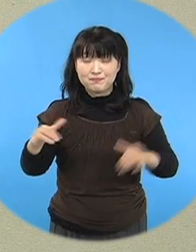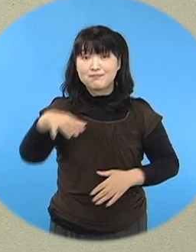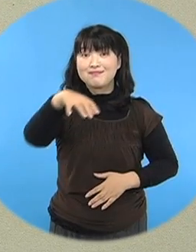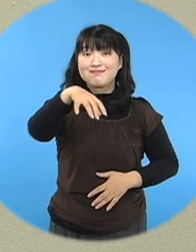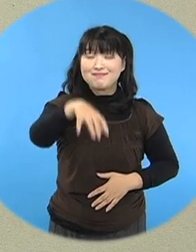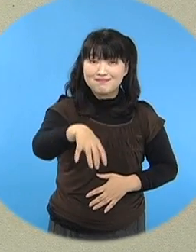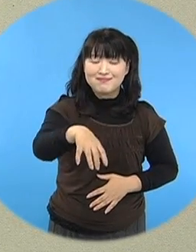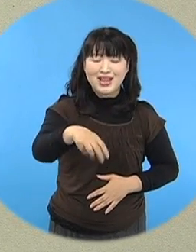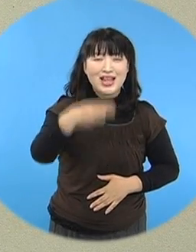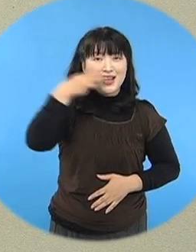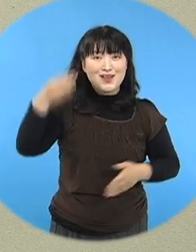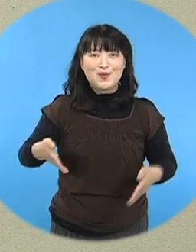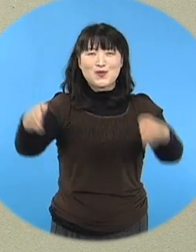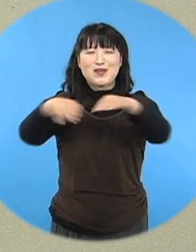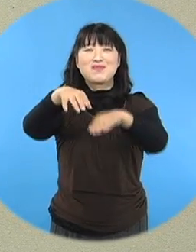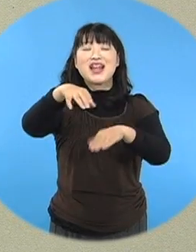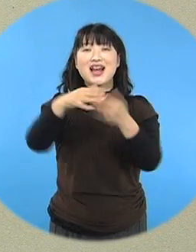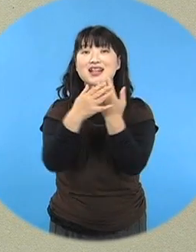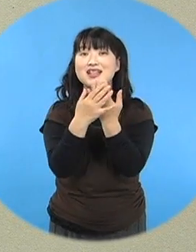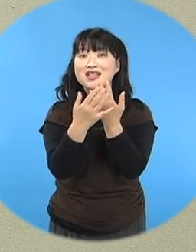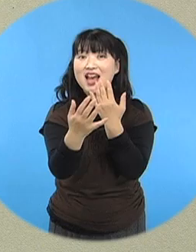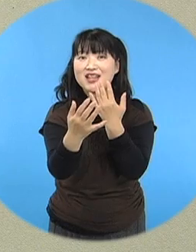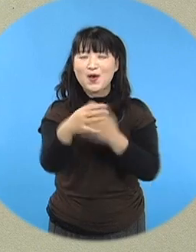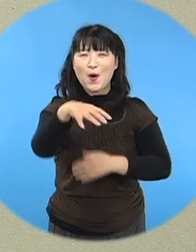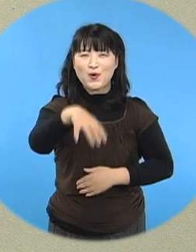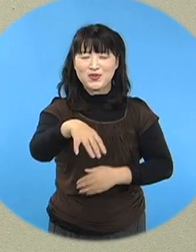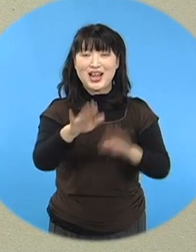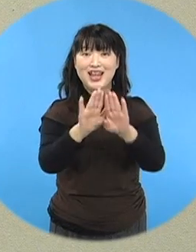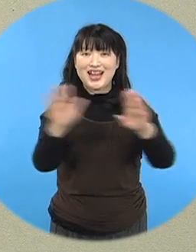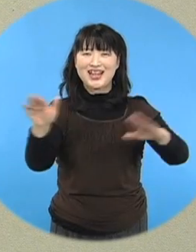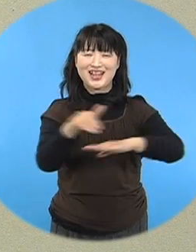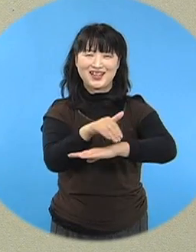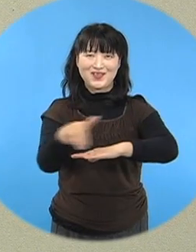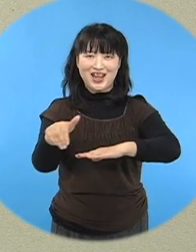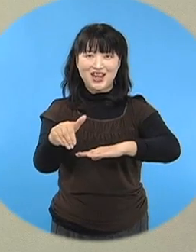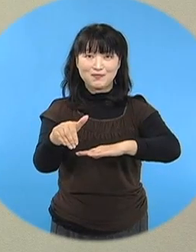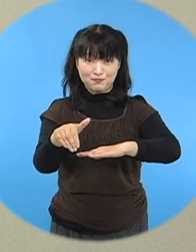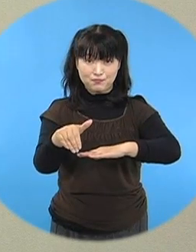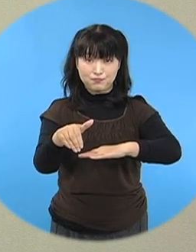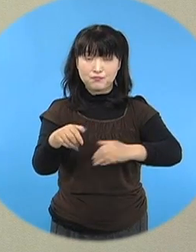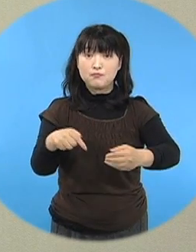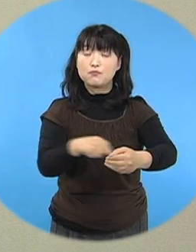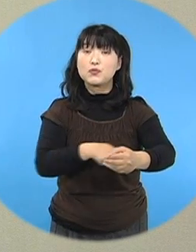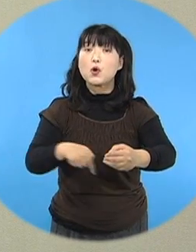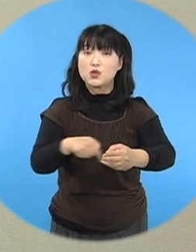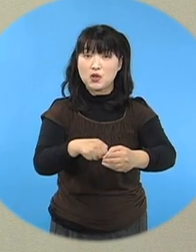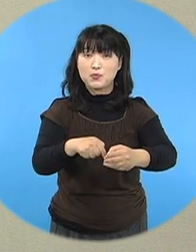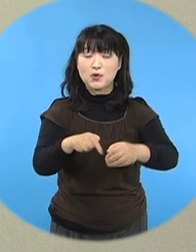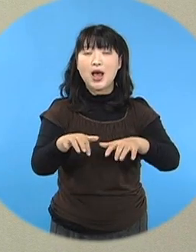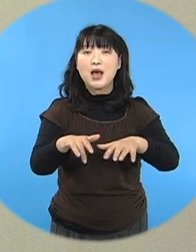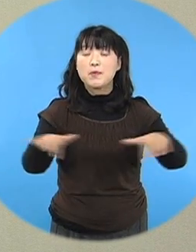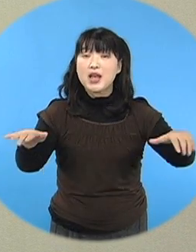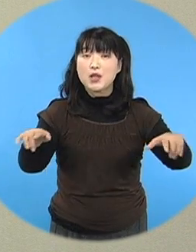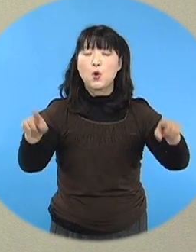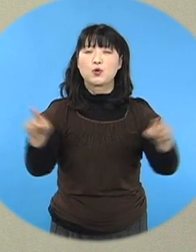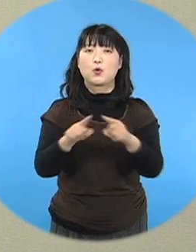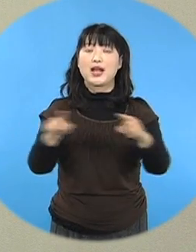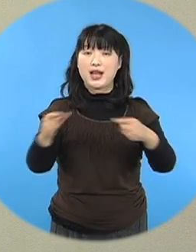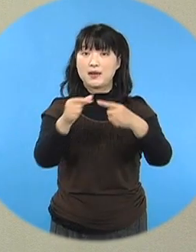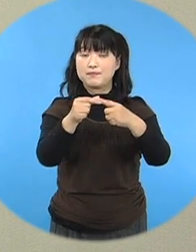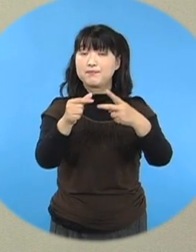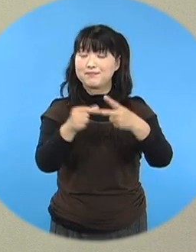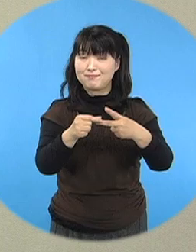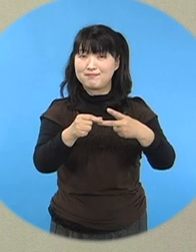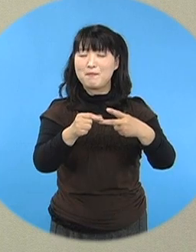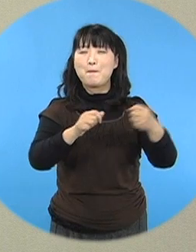を府中グリーンプラザ欅ホールで開催いたします。プログラムはピアノソナタ、バイオリ